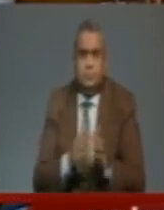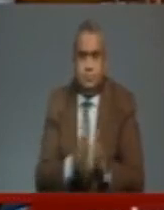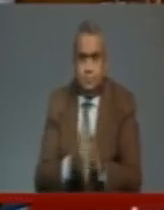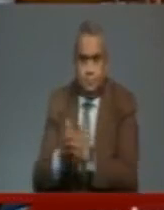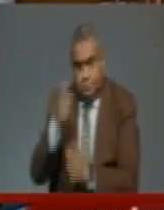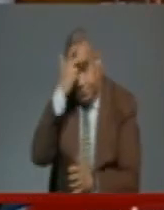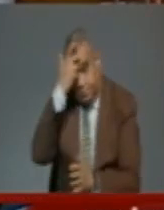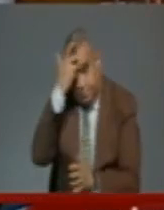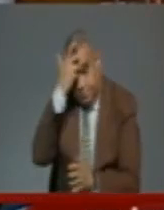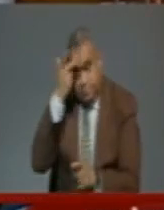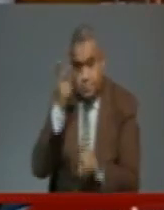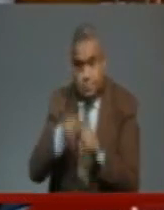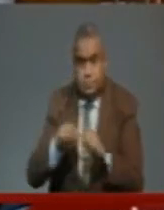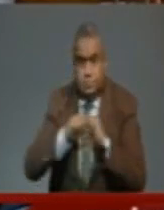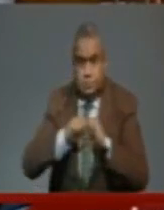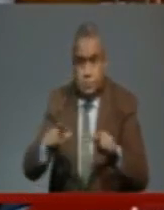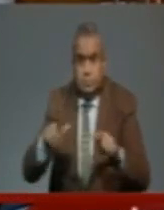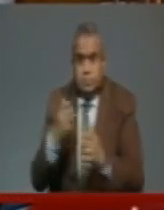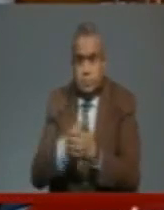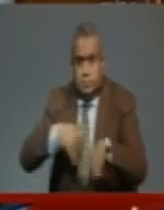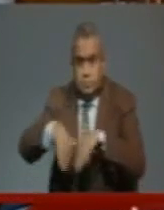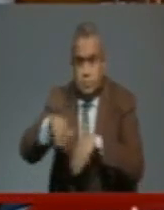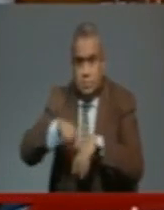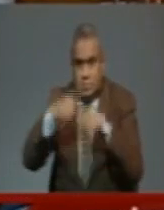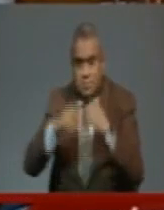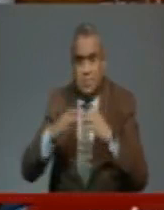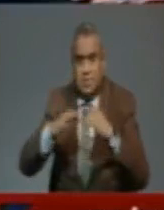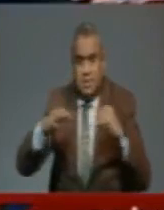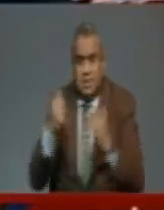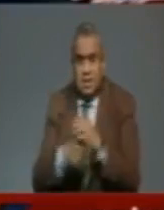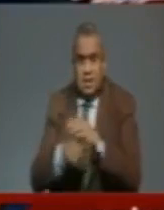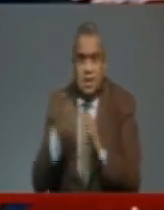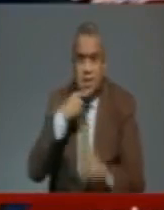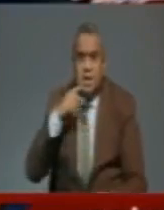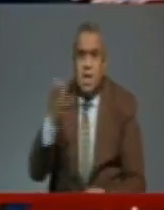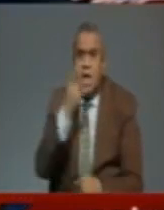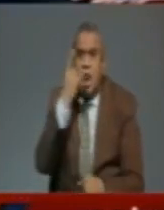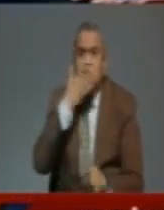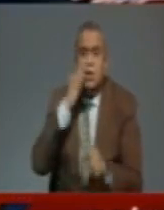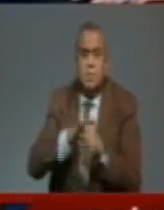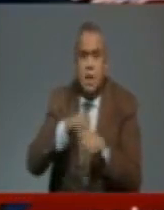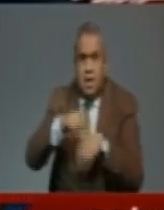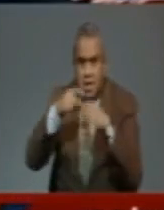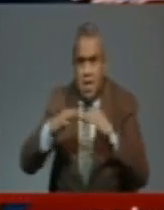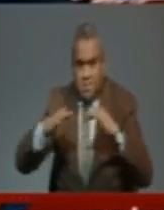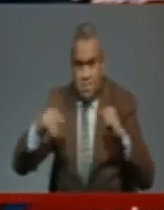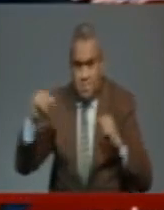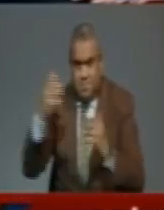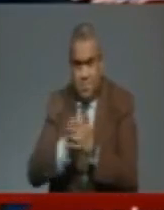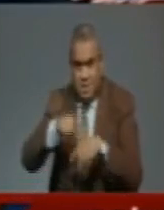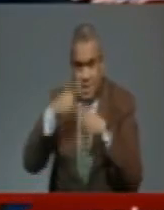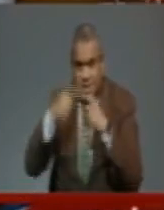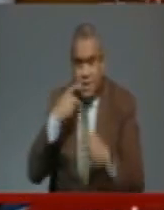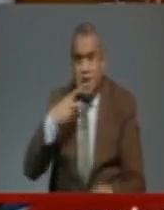زي ما قلت يا فندم ده بيمر بالمينا الجاف والمنطقة اللوجستية في العاشر من رمضان. المينا الجاف في العاشر من رمضان يا فندم مساحته